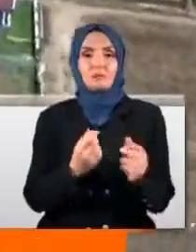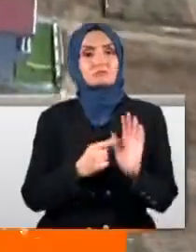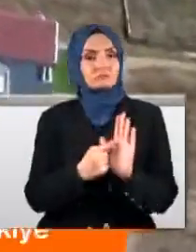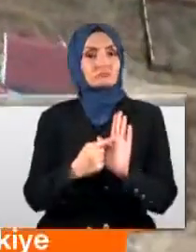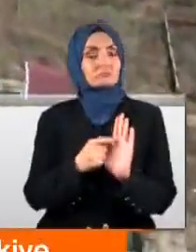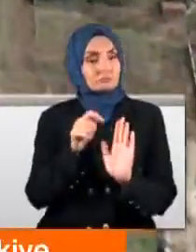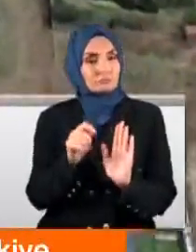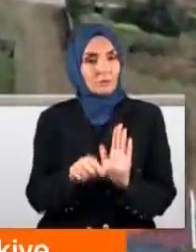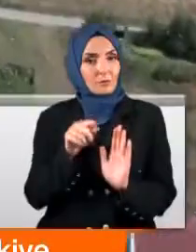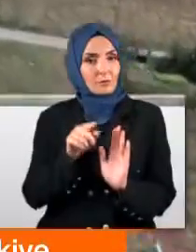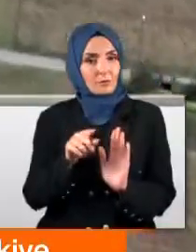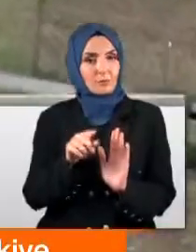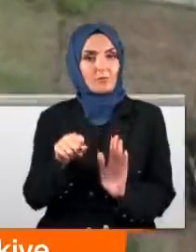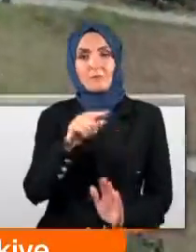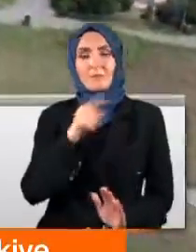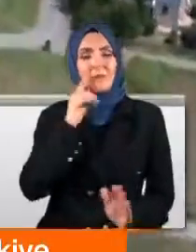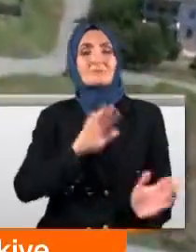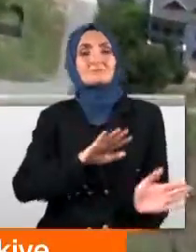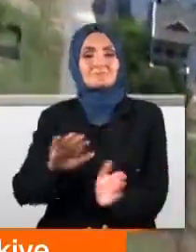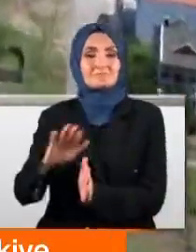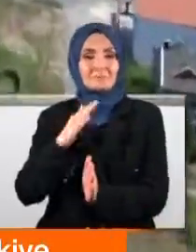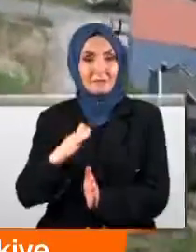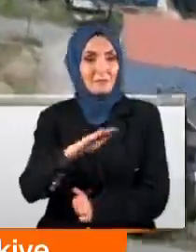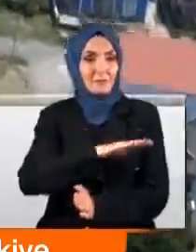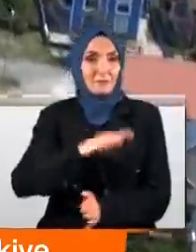kenara, bölgedeki herkes hasta ve risk altında.